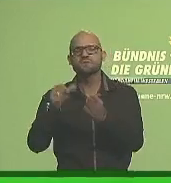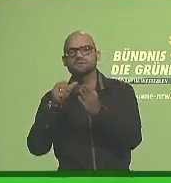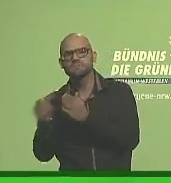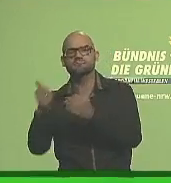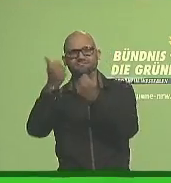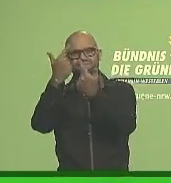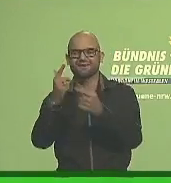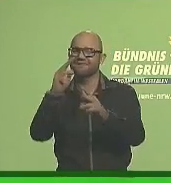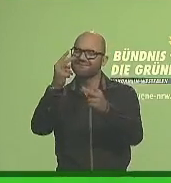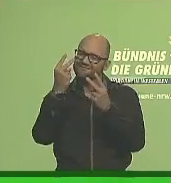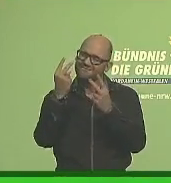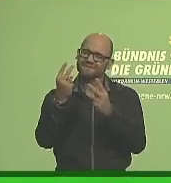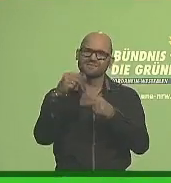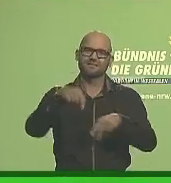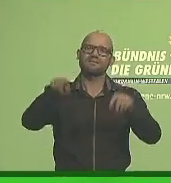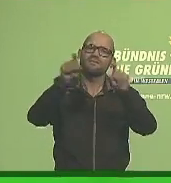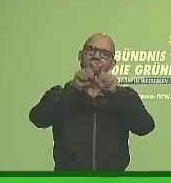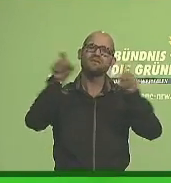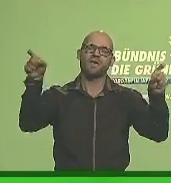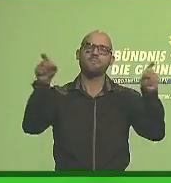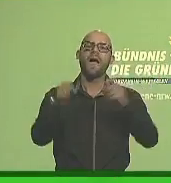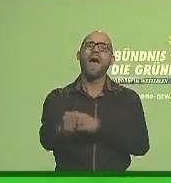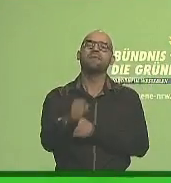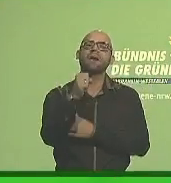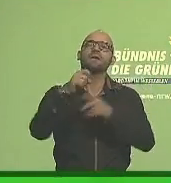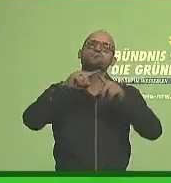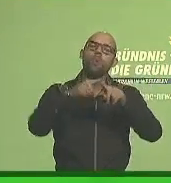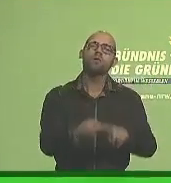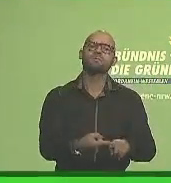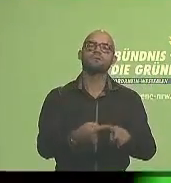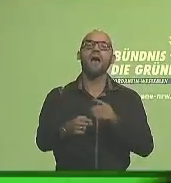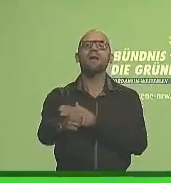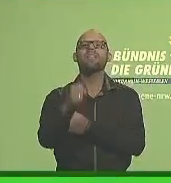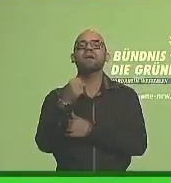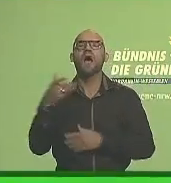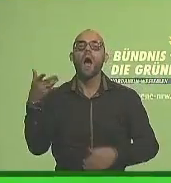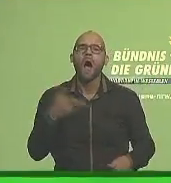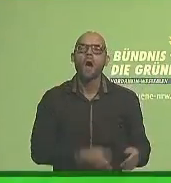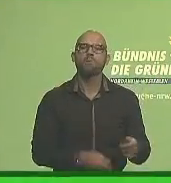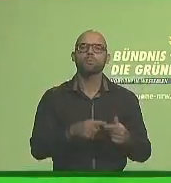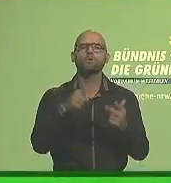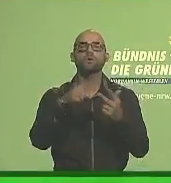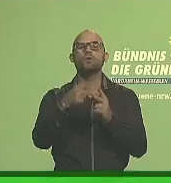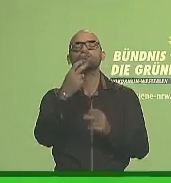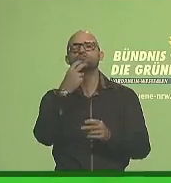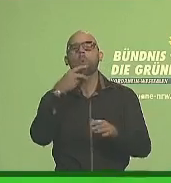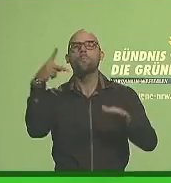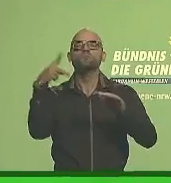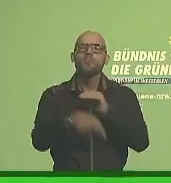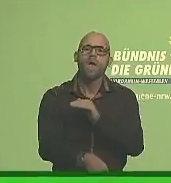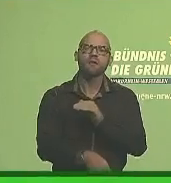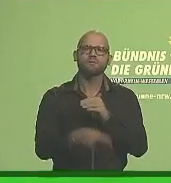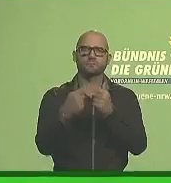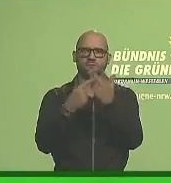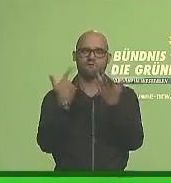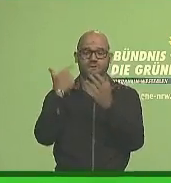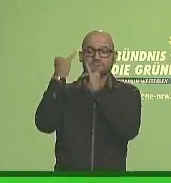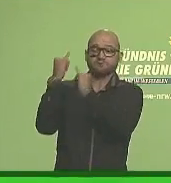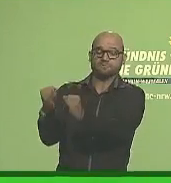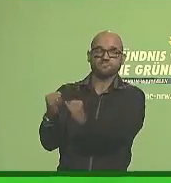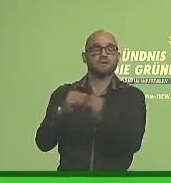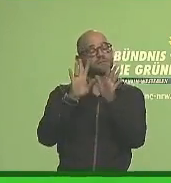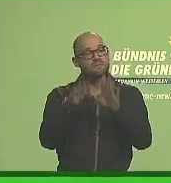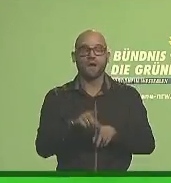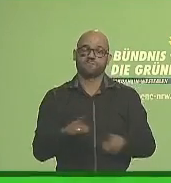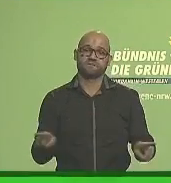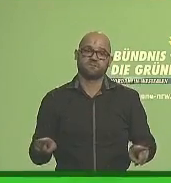ducken uns vor dem Thema von Energieschulden, Energiearmut, von Stromsperren nicht weg. Uns ist das Thema